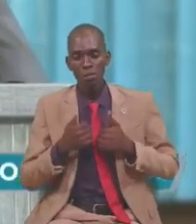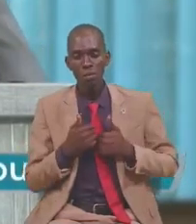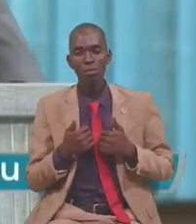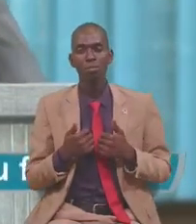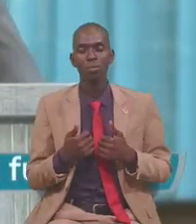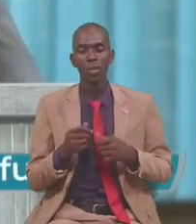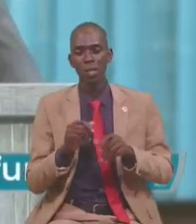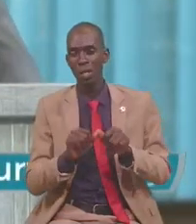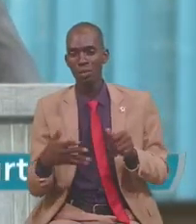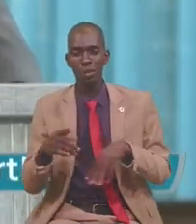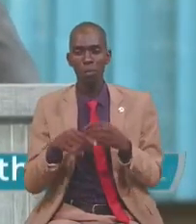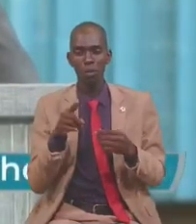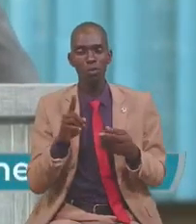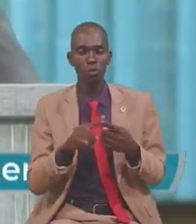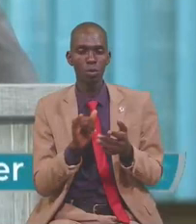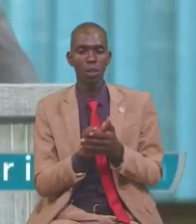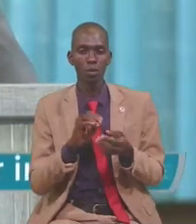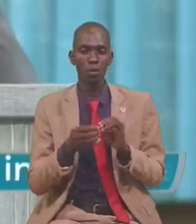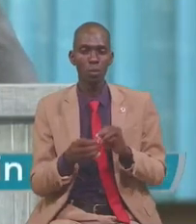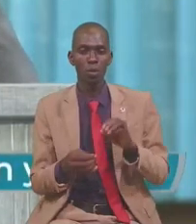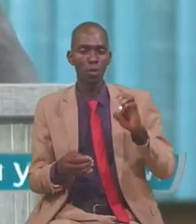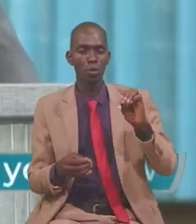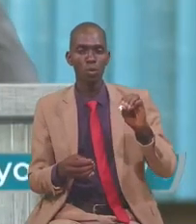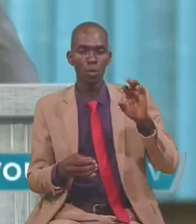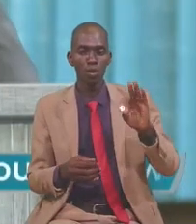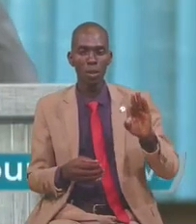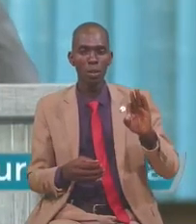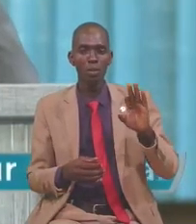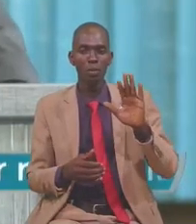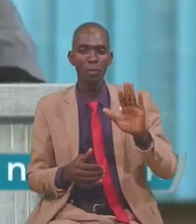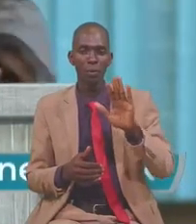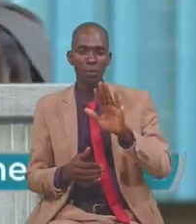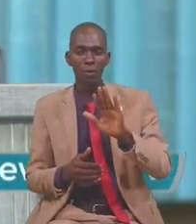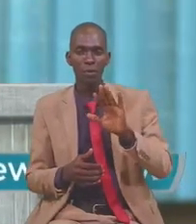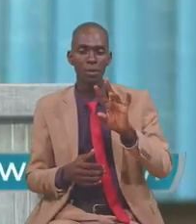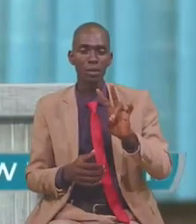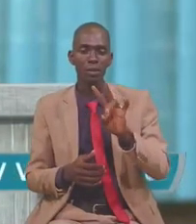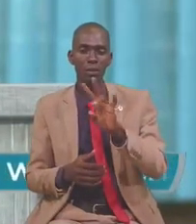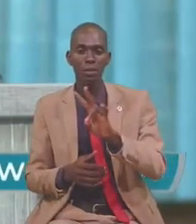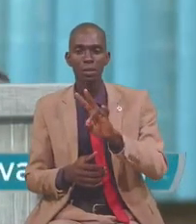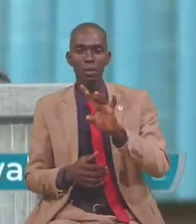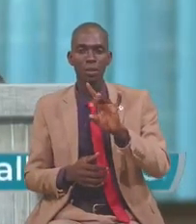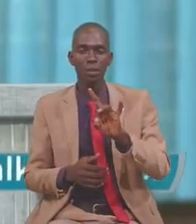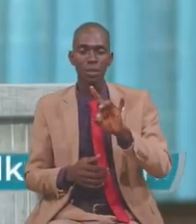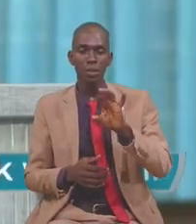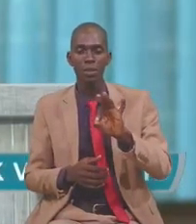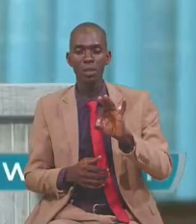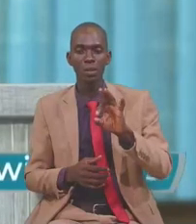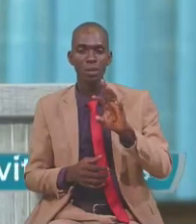57 73 78 96 0 plus 26